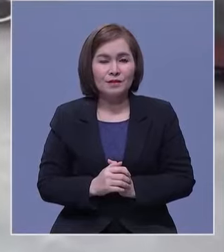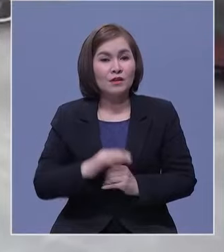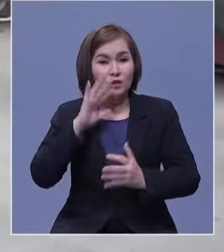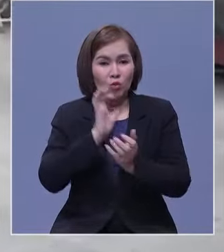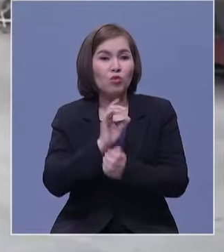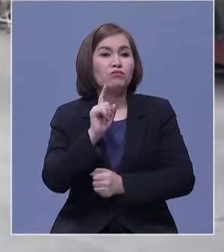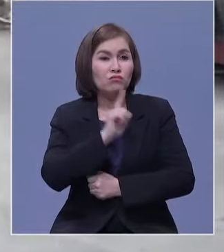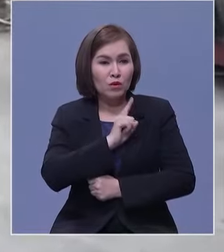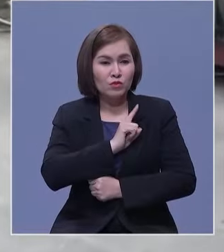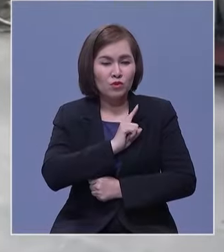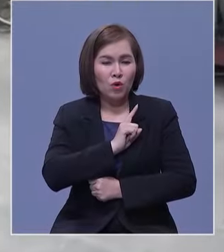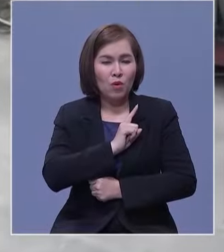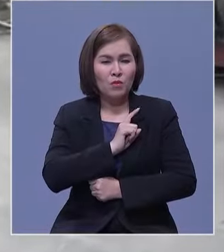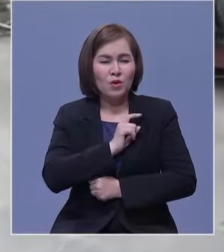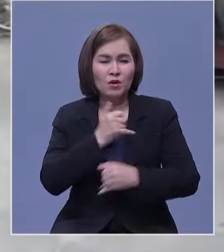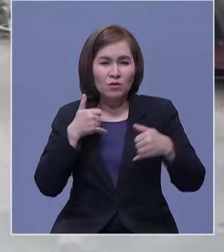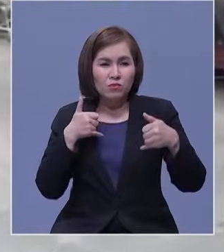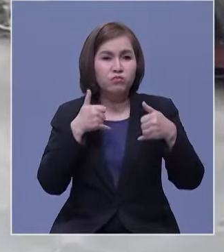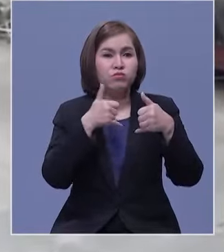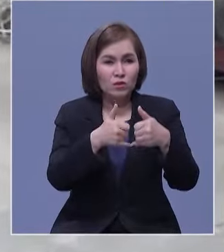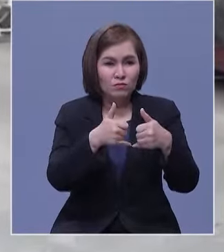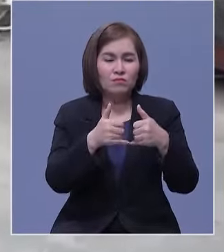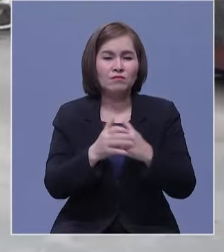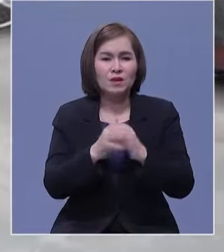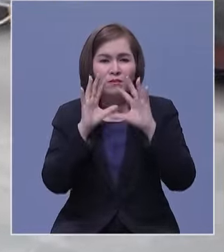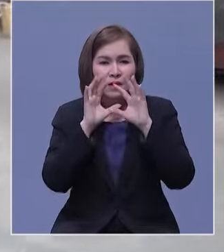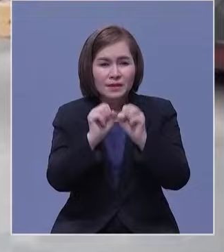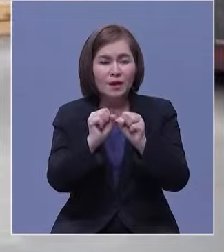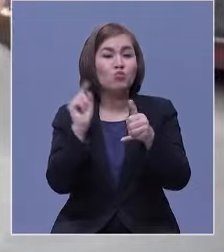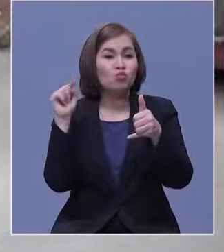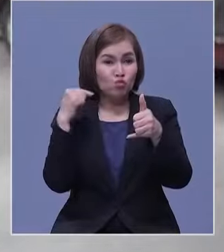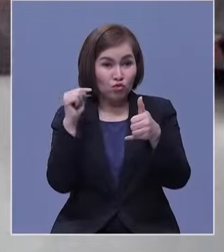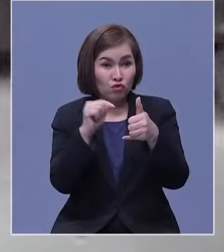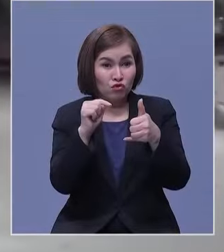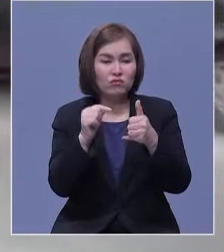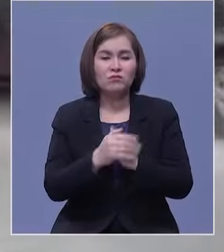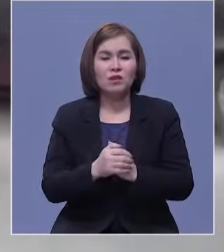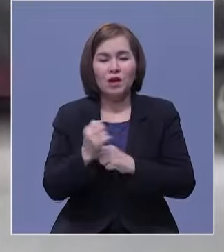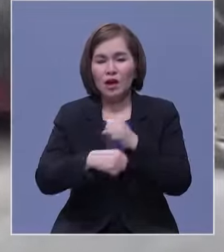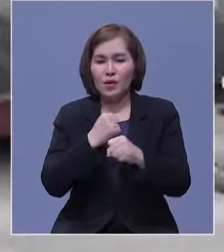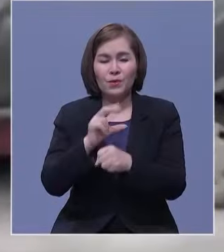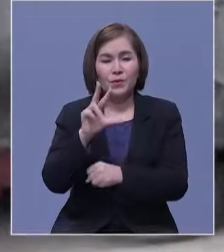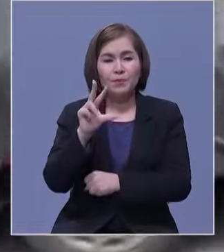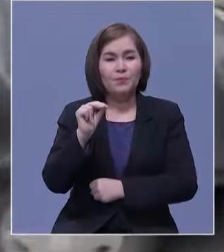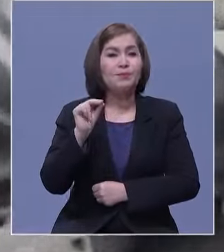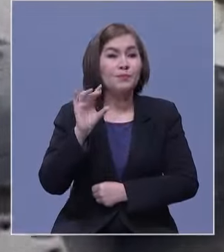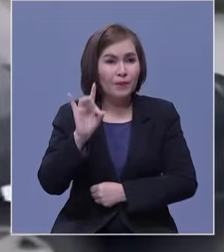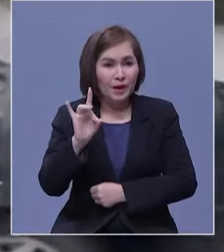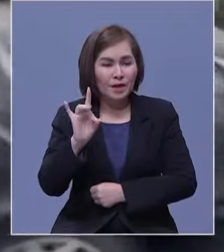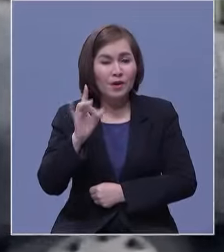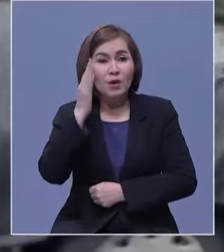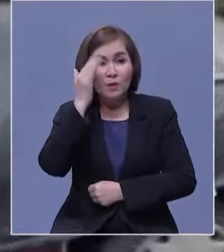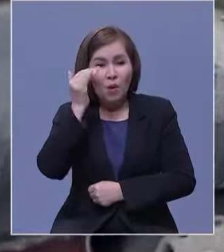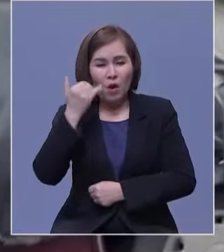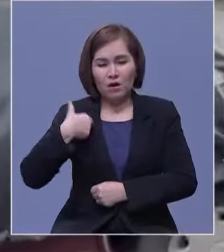ตำรวจกองบังคับการปราบปราเข้ามาแสดงตัวแล้วก็เข้าจับกุมตัวนางสาวทิติอายุ 38ปีค่ะผู้ต้องหา